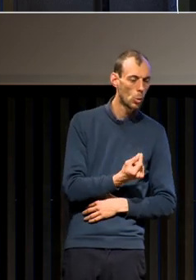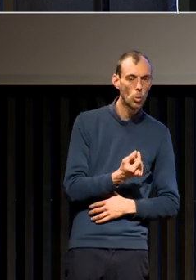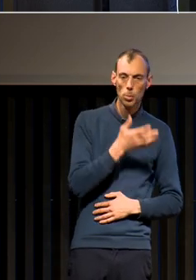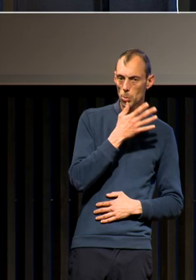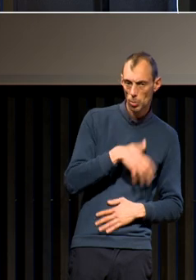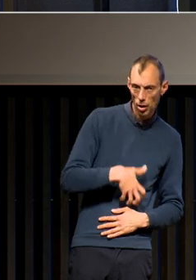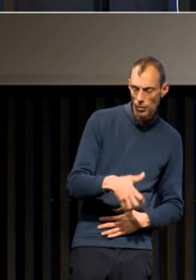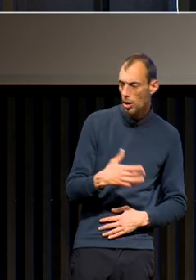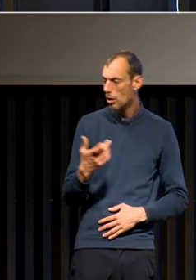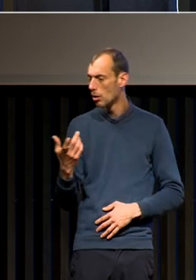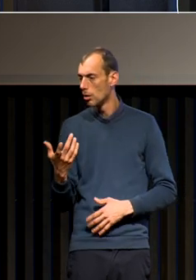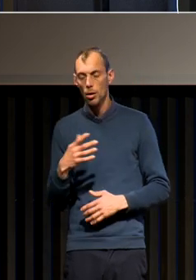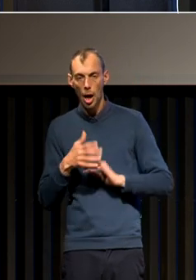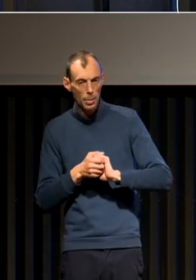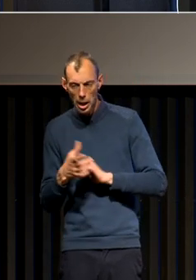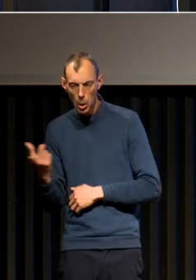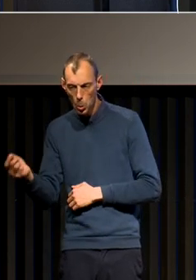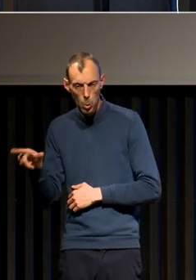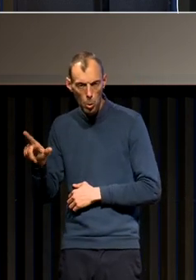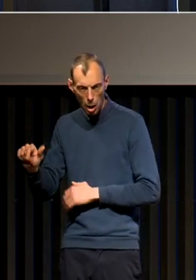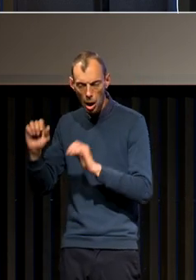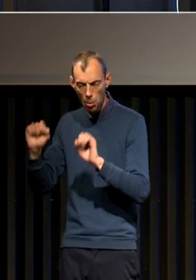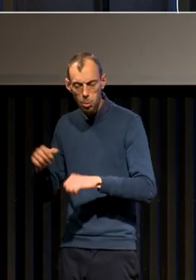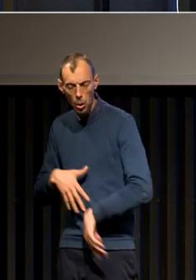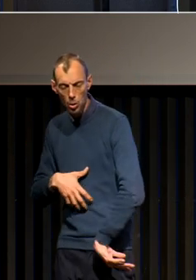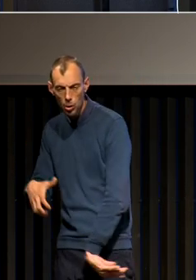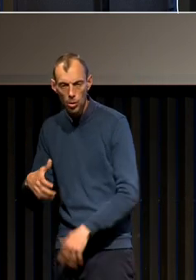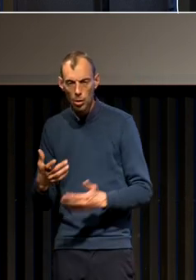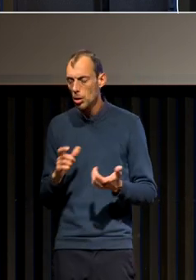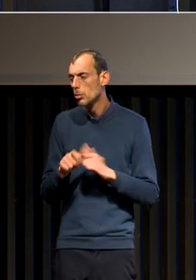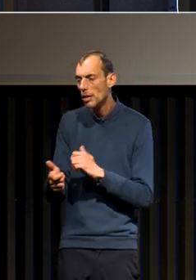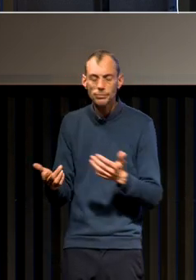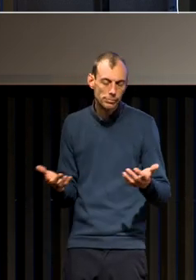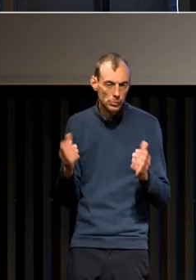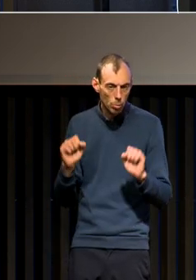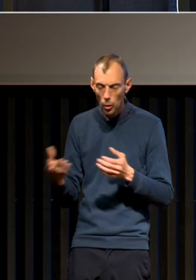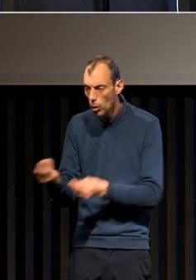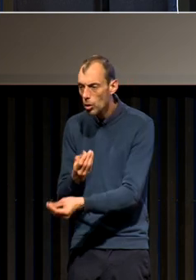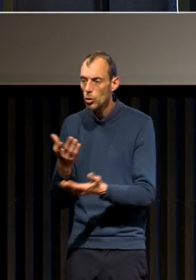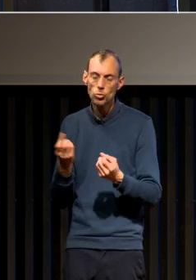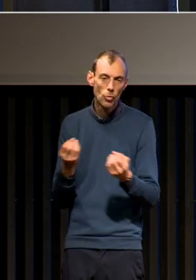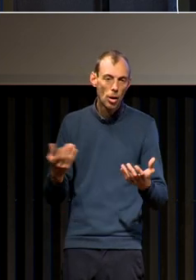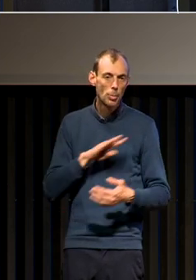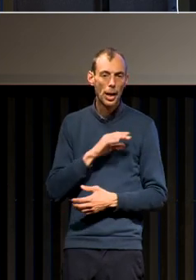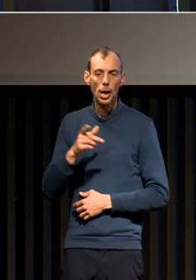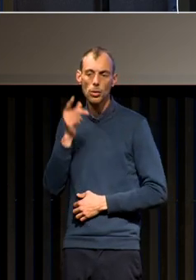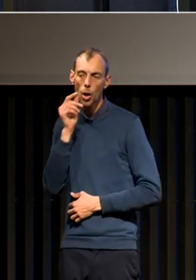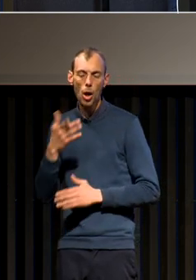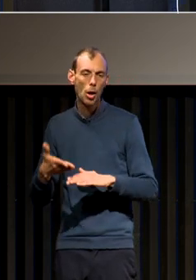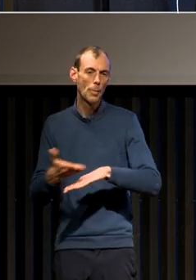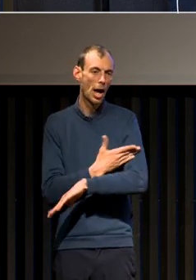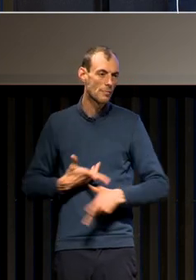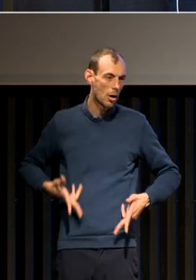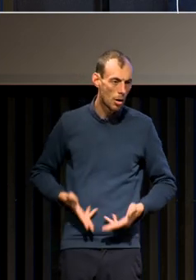les couples fertiles. Et c'était souvent des donneurs avant vasectomie ou des contre-dons qui s'effectuaient.